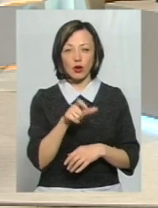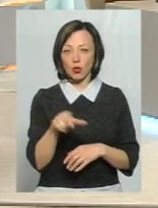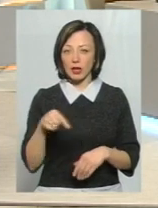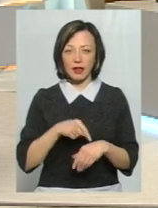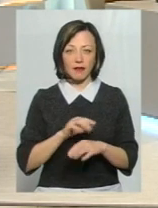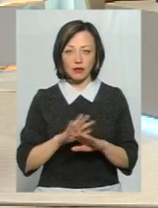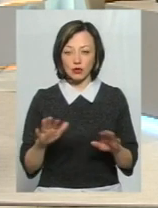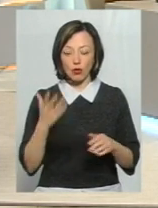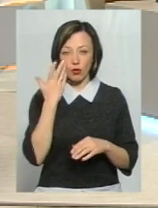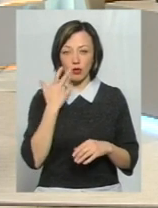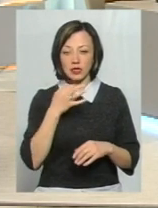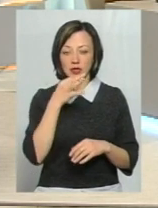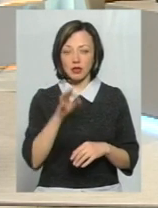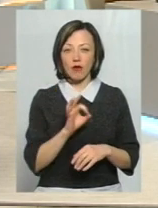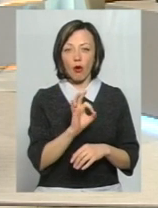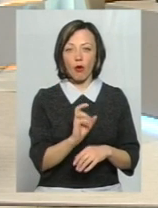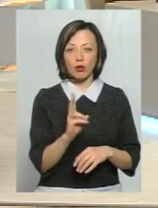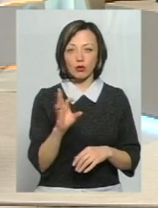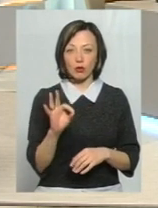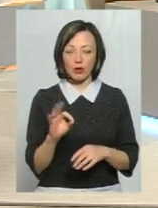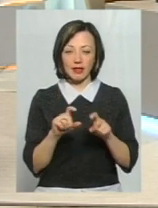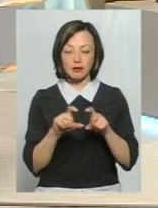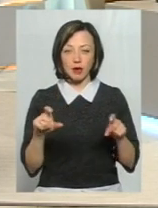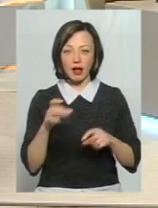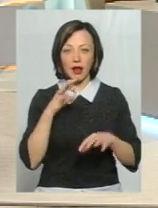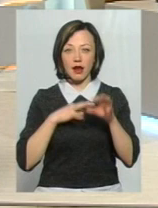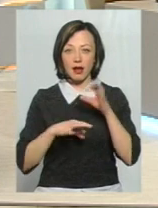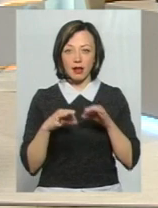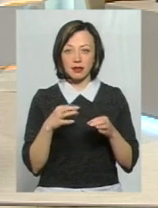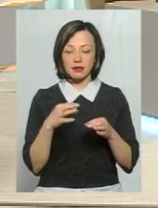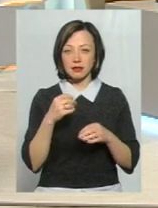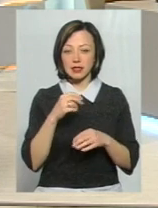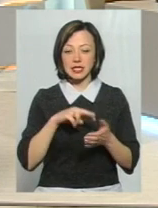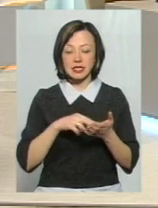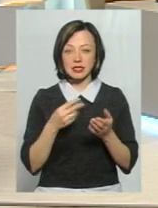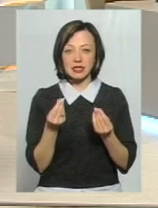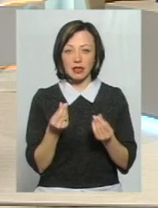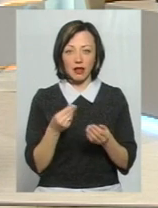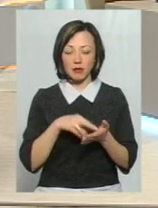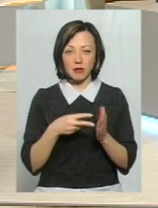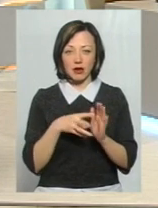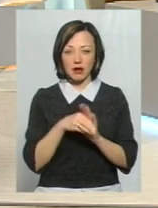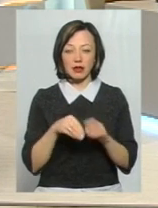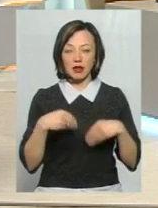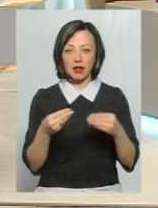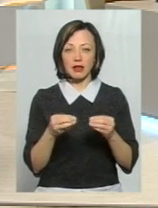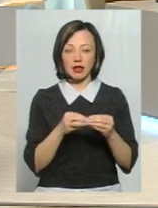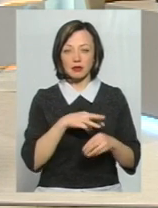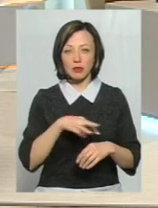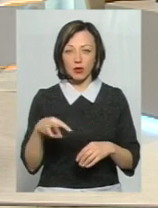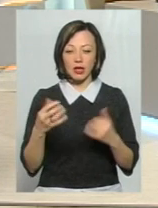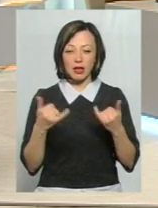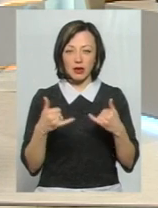що, коли я сказав про онкодиспансер, лікарства 2017 рік не передбачалися, ми дали там 10 мільйонів